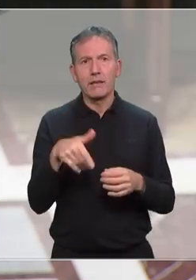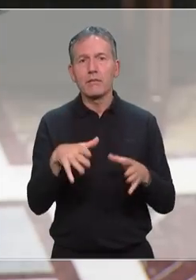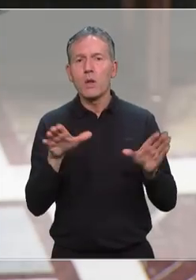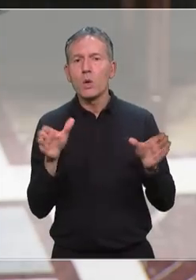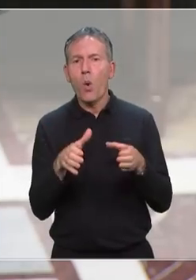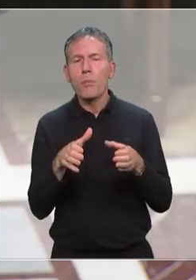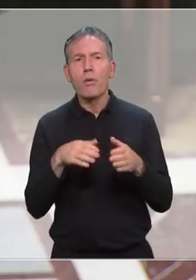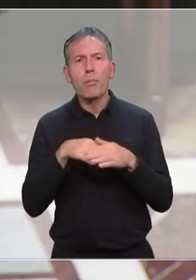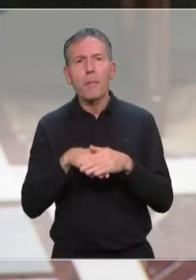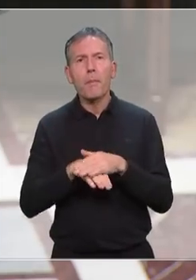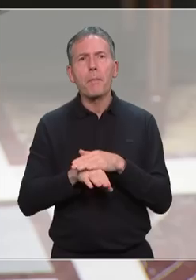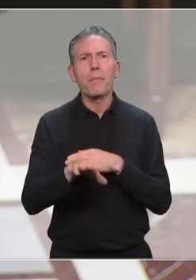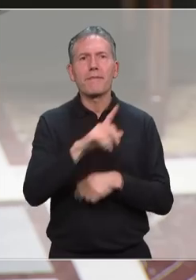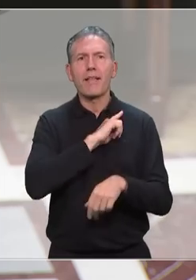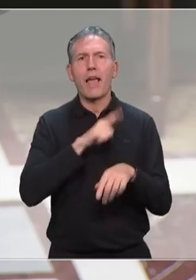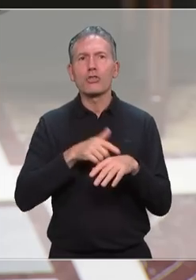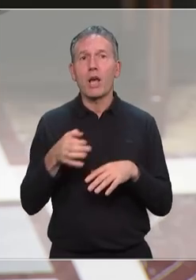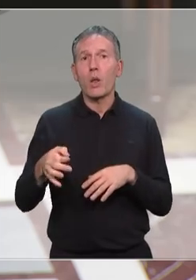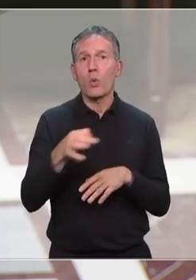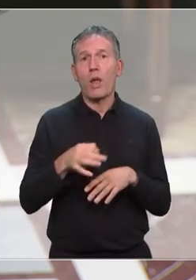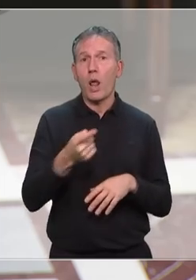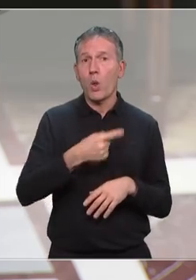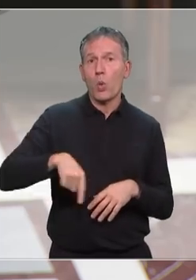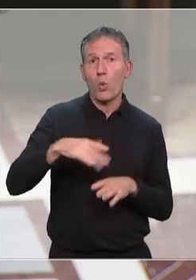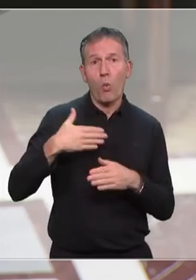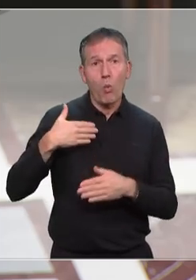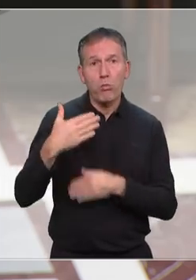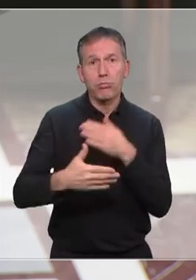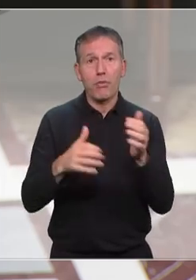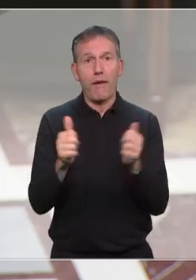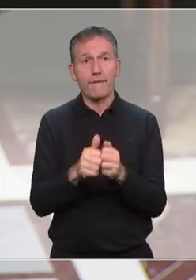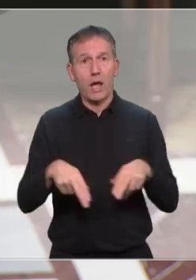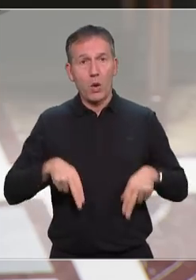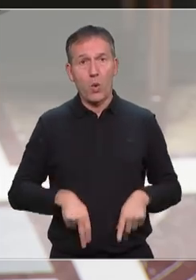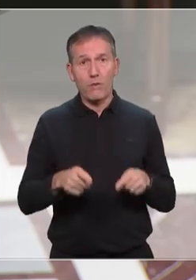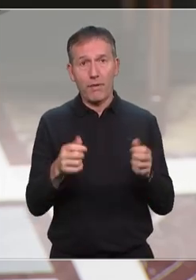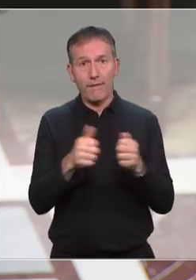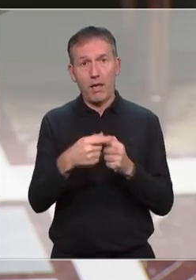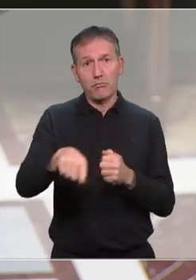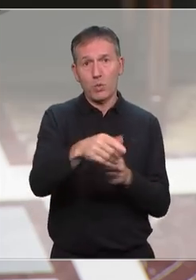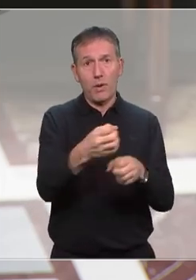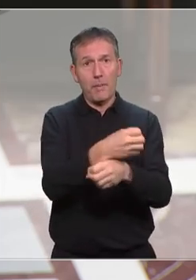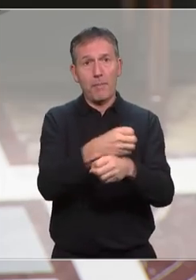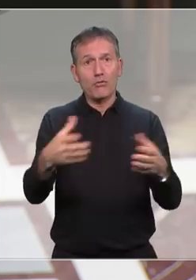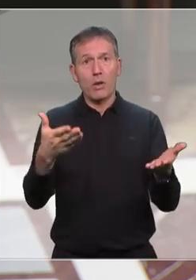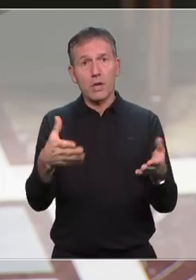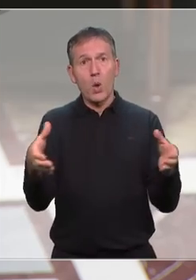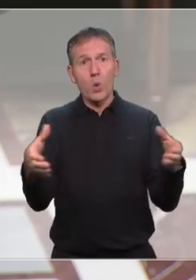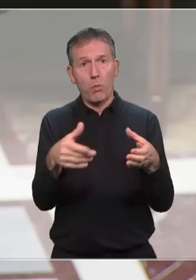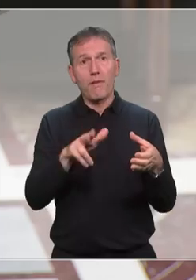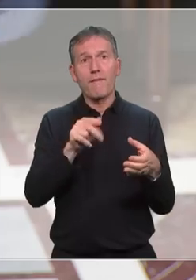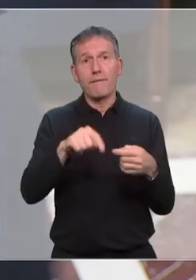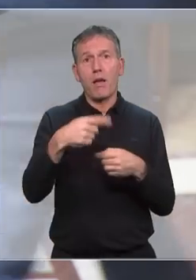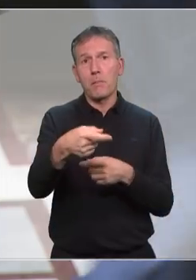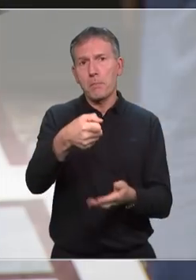mouvement de relance des énergies nucléaires que nous avons entamé avec ce gouvernement et cette majorité, ce mouvement va prendre